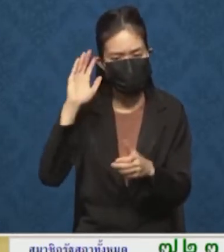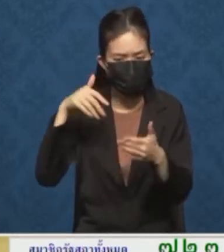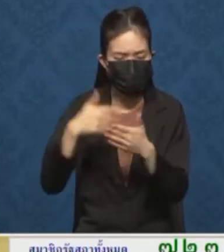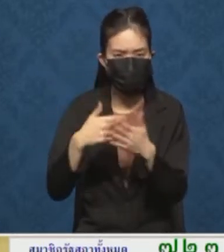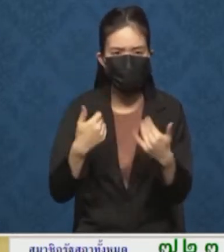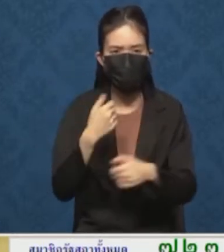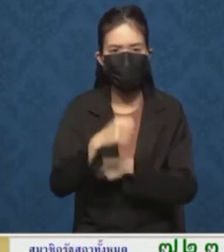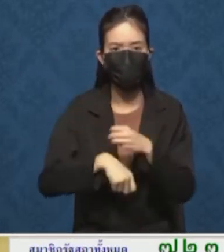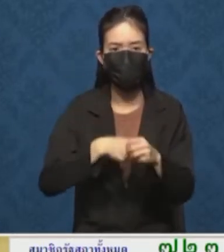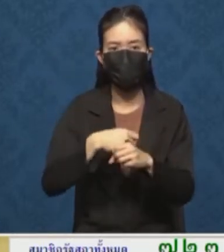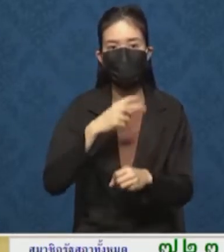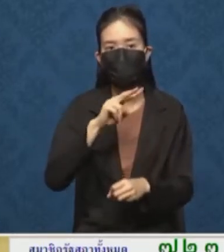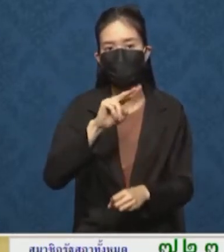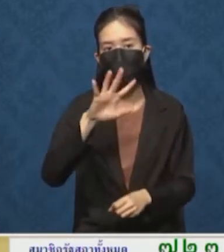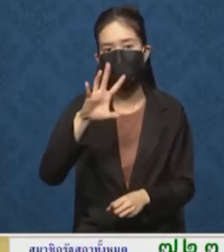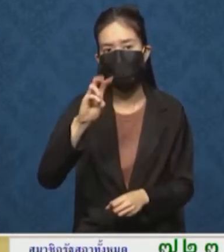60